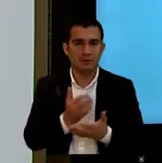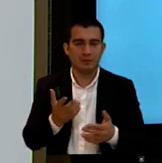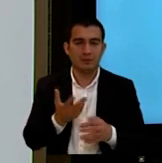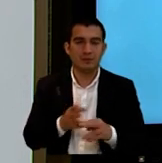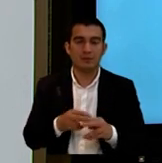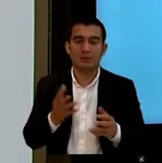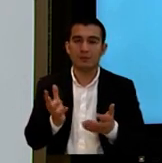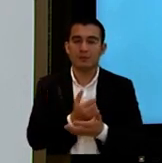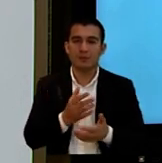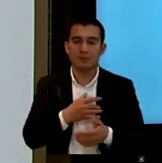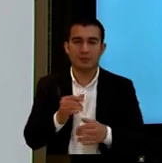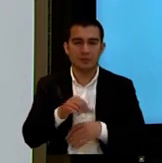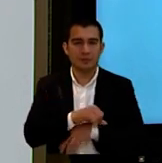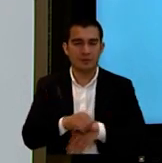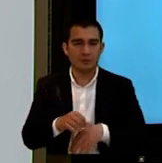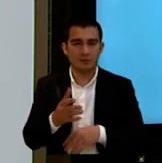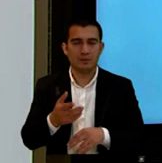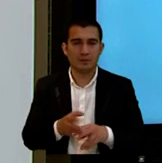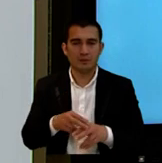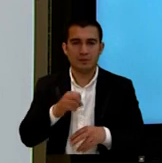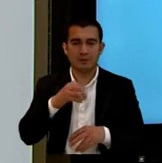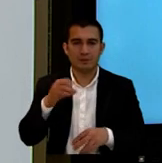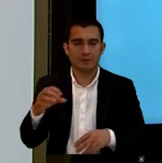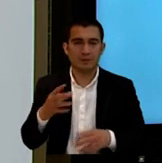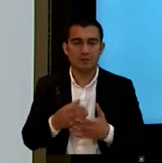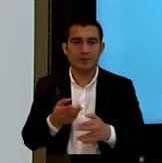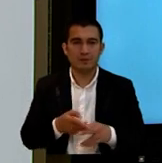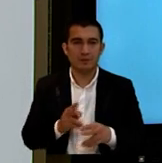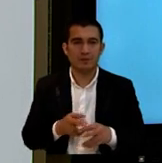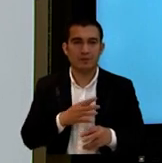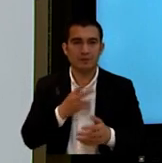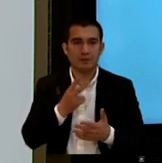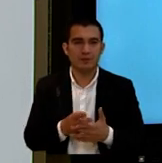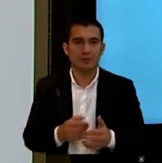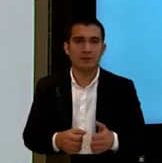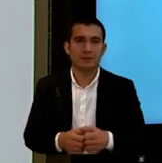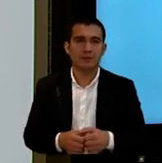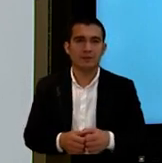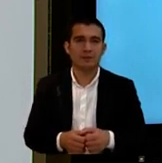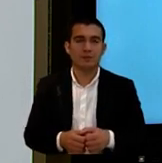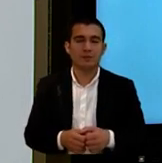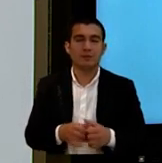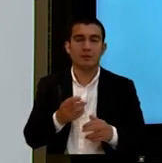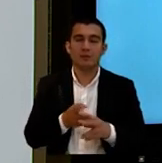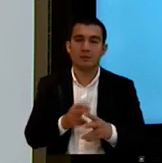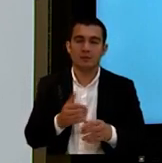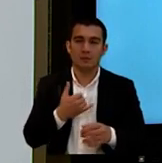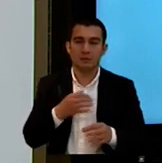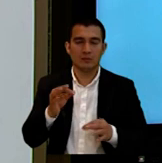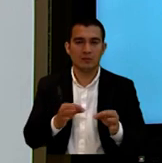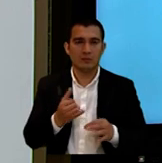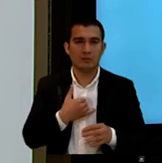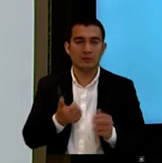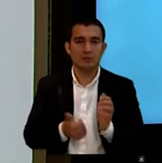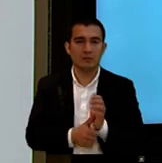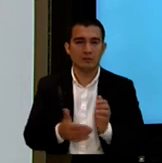Topgan chizig'imiz chiroqchali tizma bo'lib chiqdi. Endi bunday tizmalardan bizga